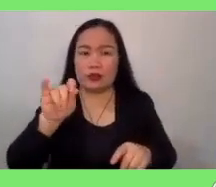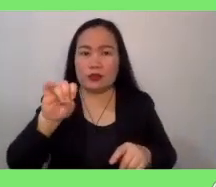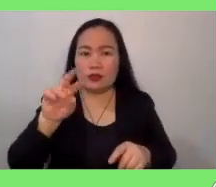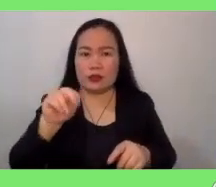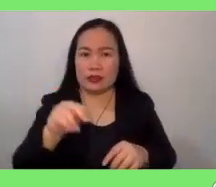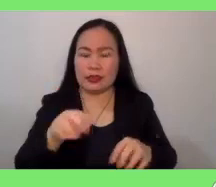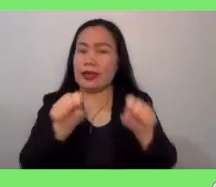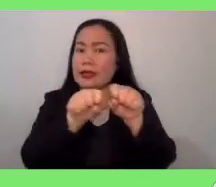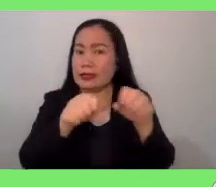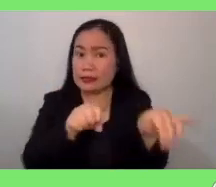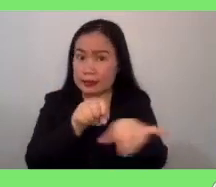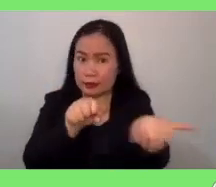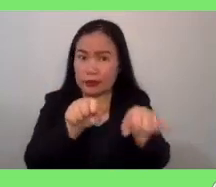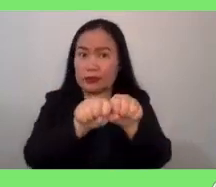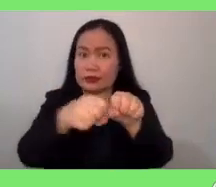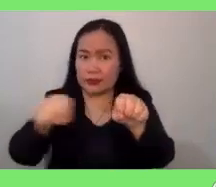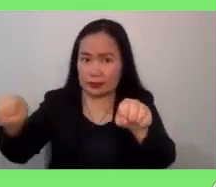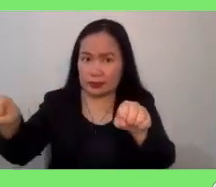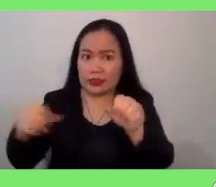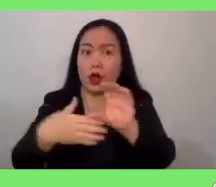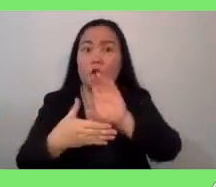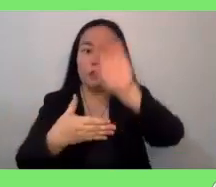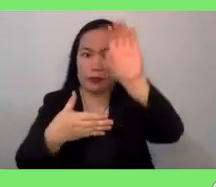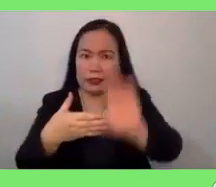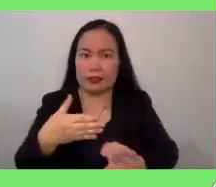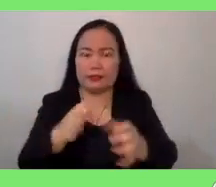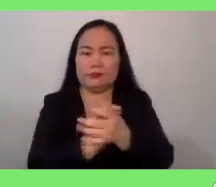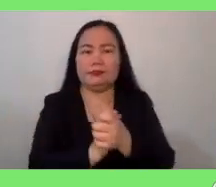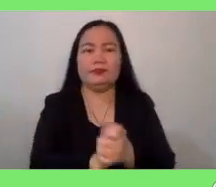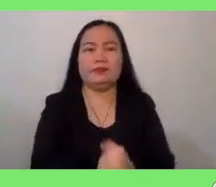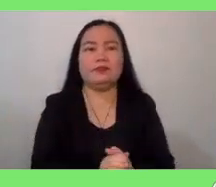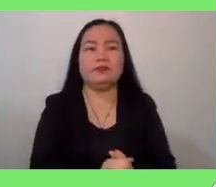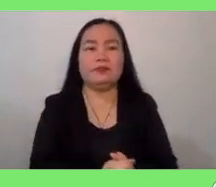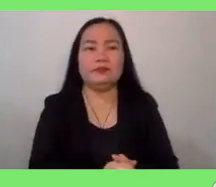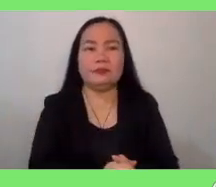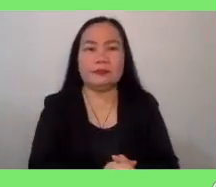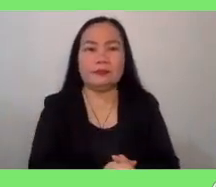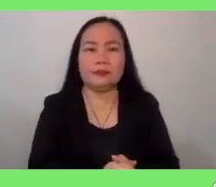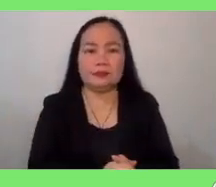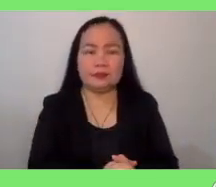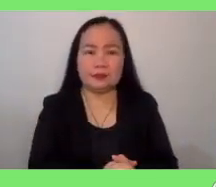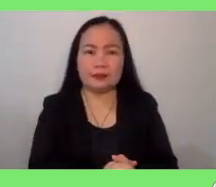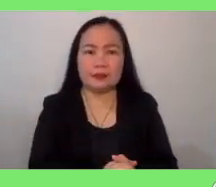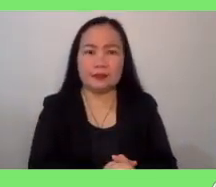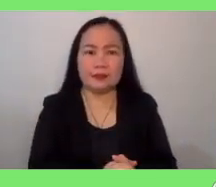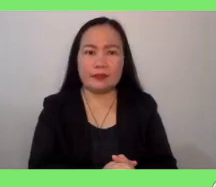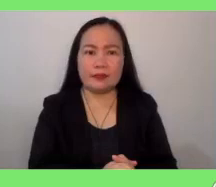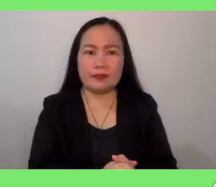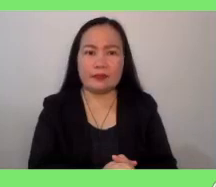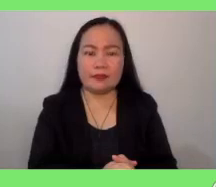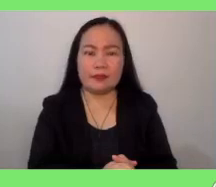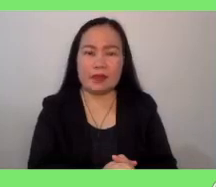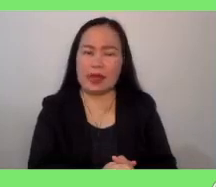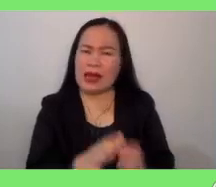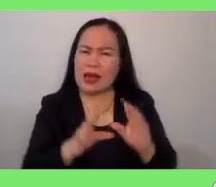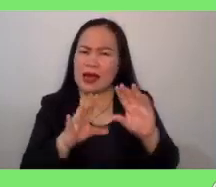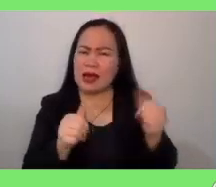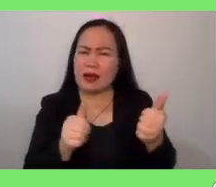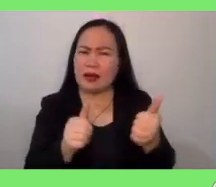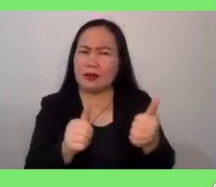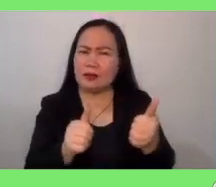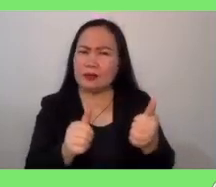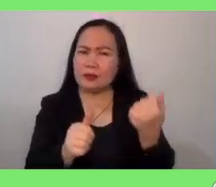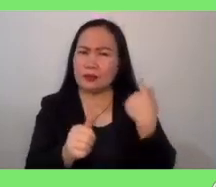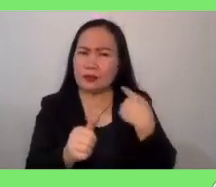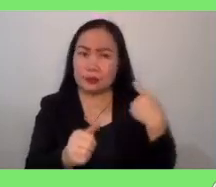so expression is to a phrase and equation is to a sentence. Okay. Ma'am, paano po